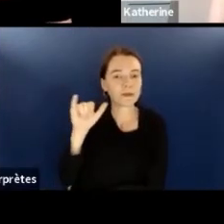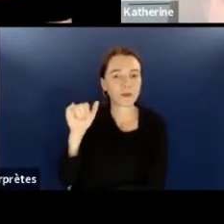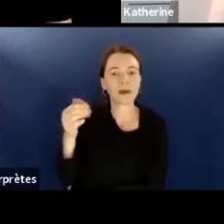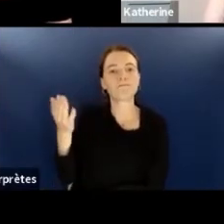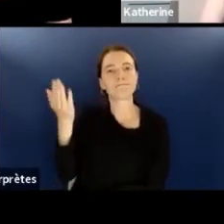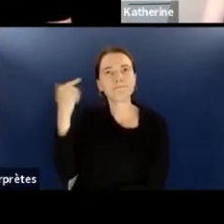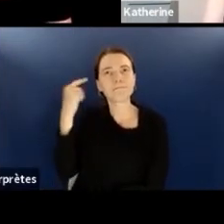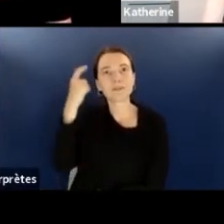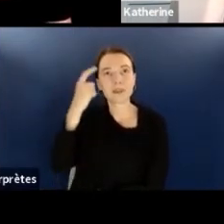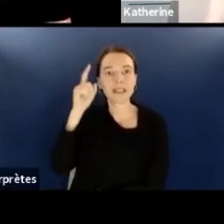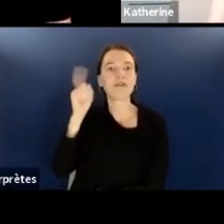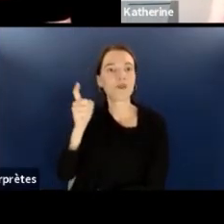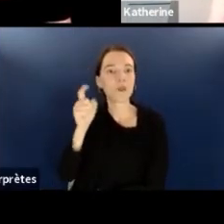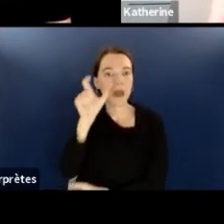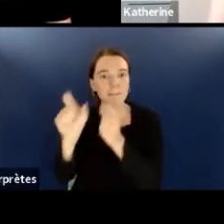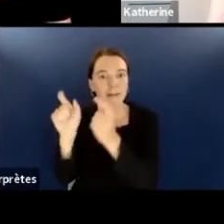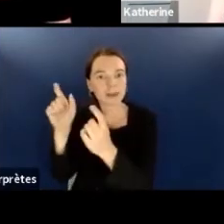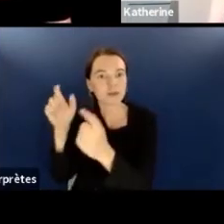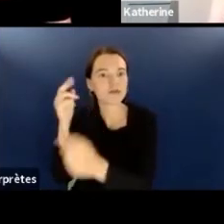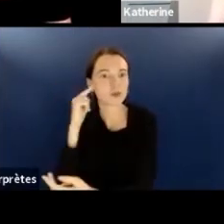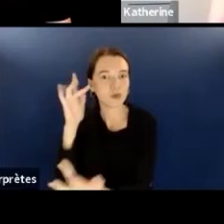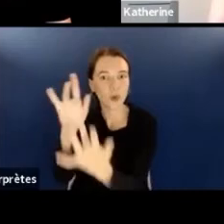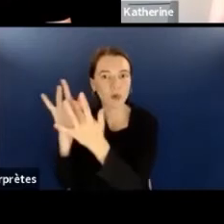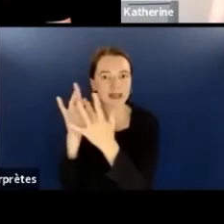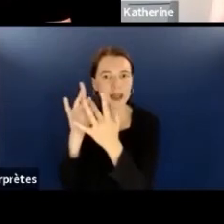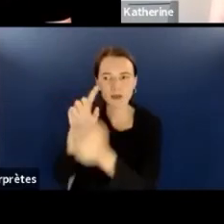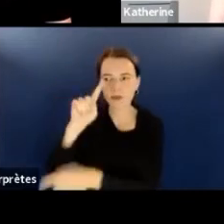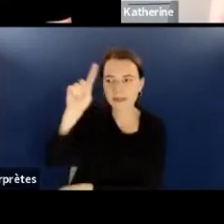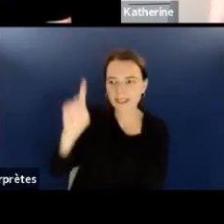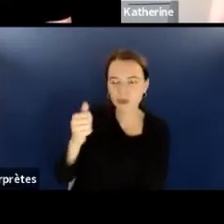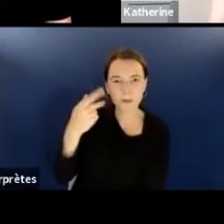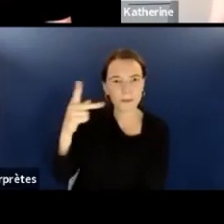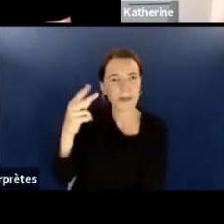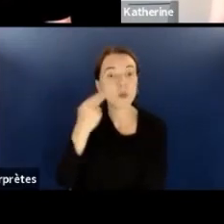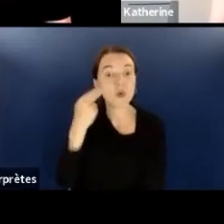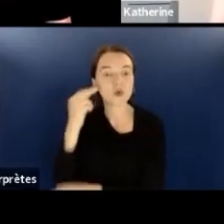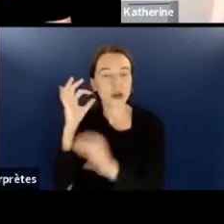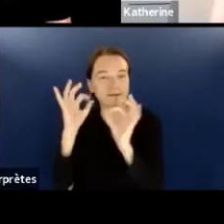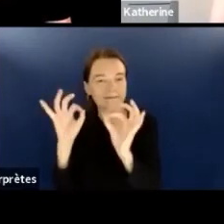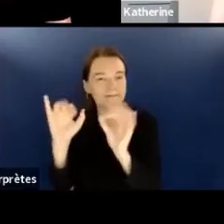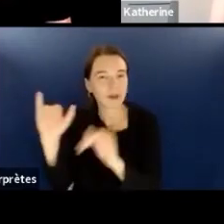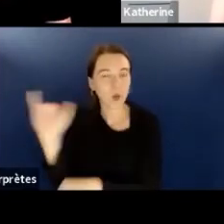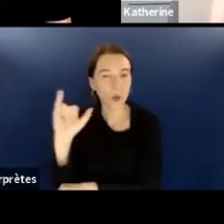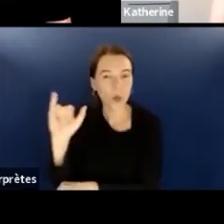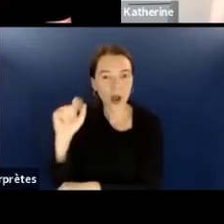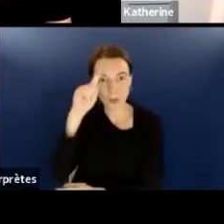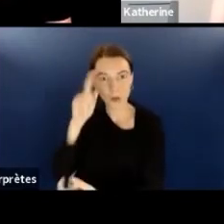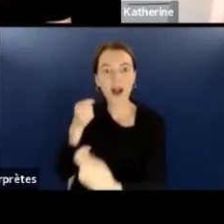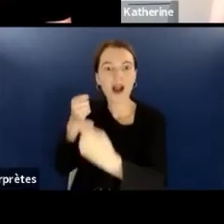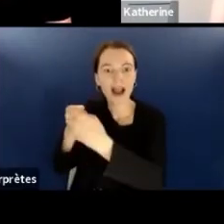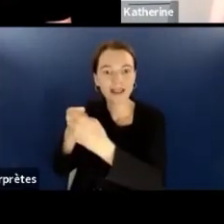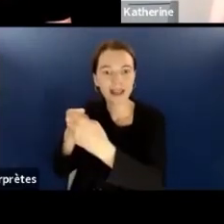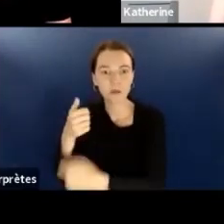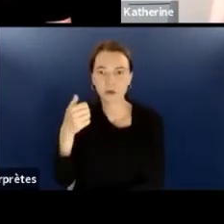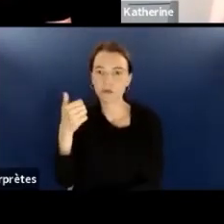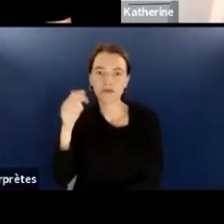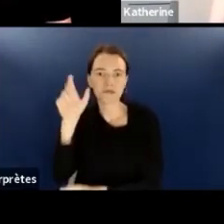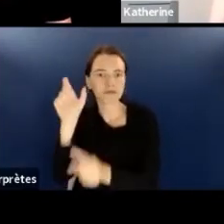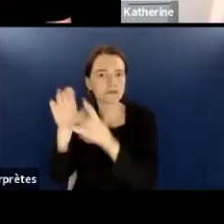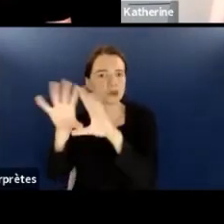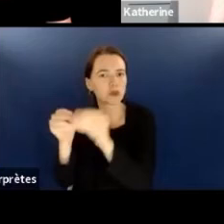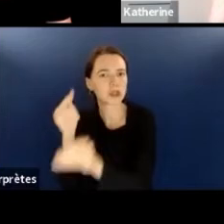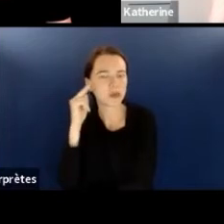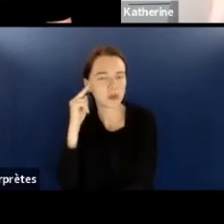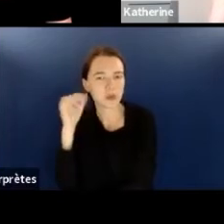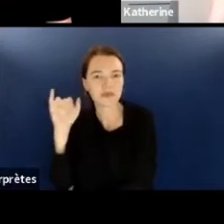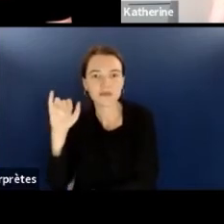sourdes pour mieux connaître leurs besoins, savoir comment ils consommaient les médias, ce qu'ils regardaient comme type de